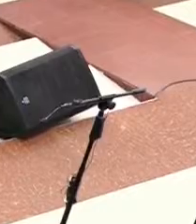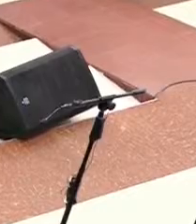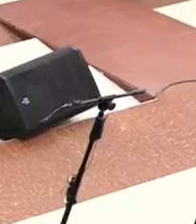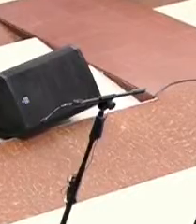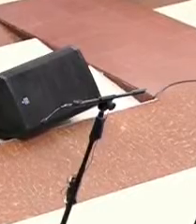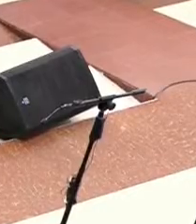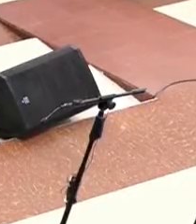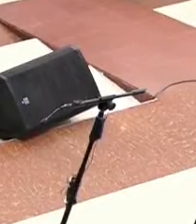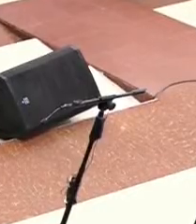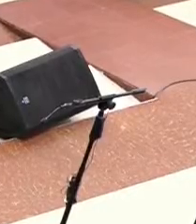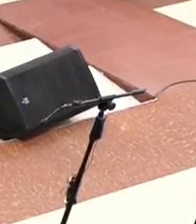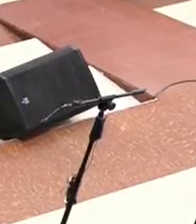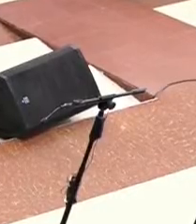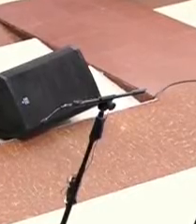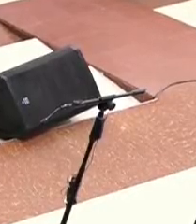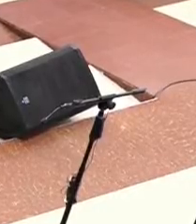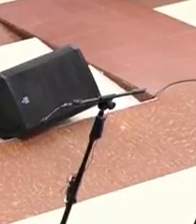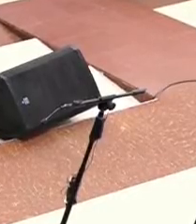Ukibadilisha yo